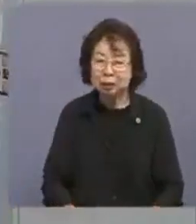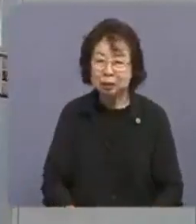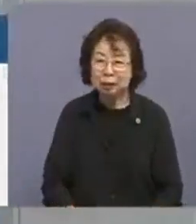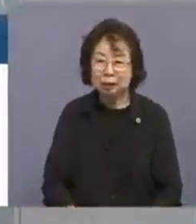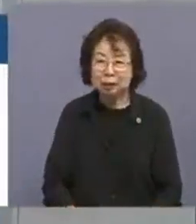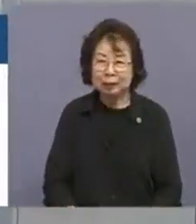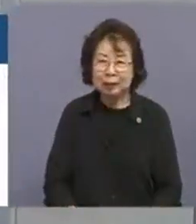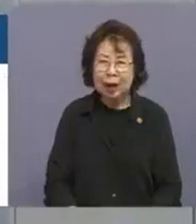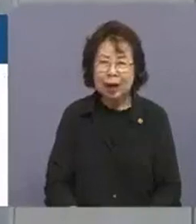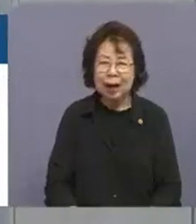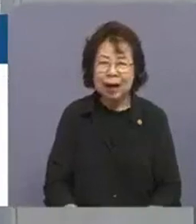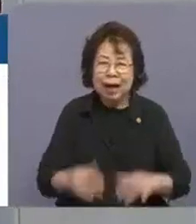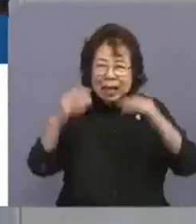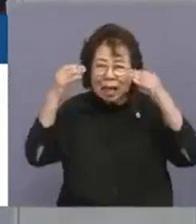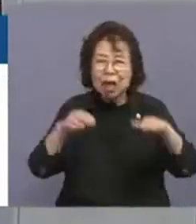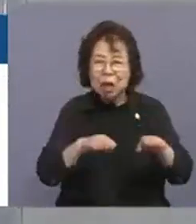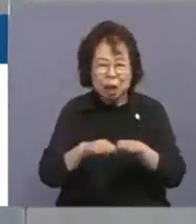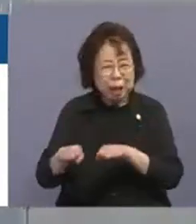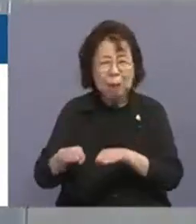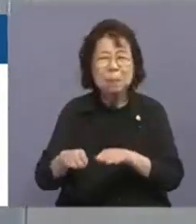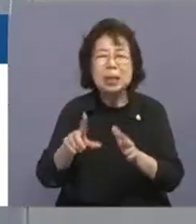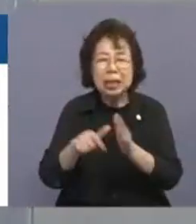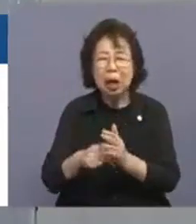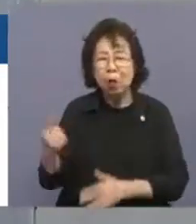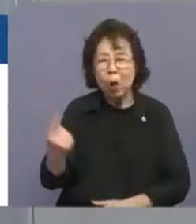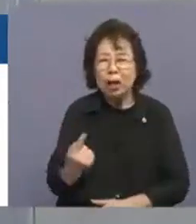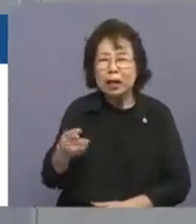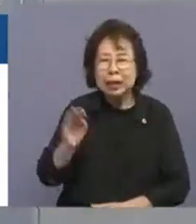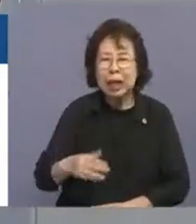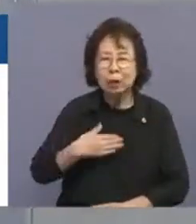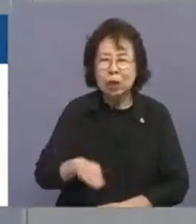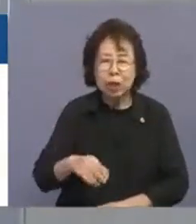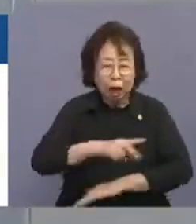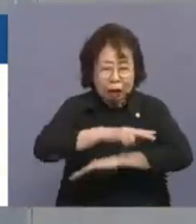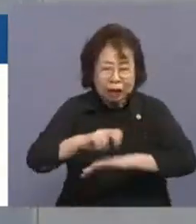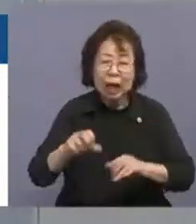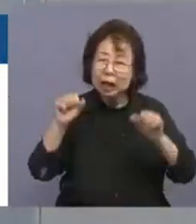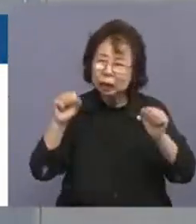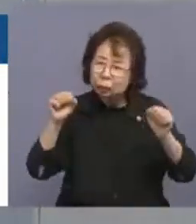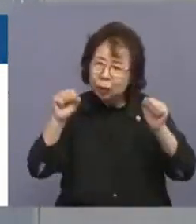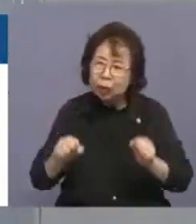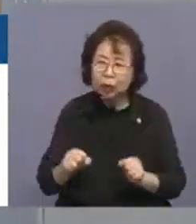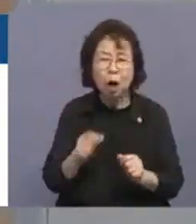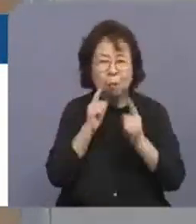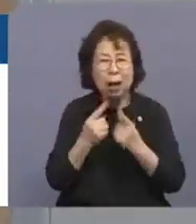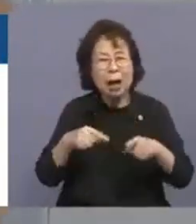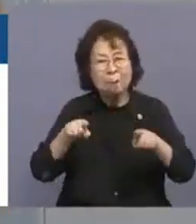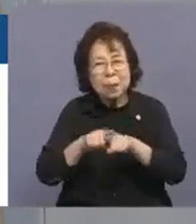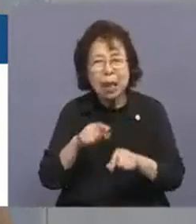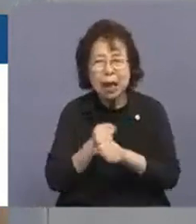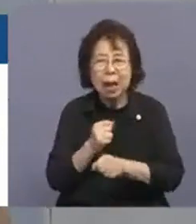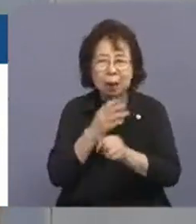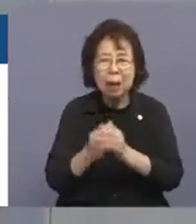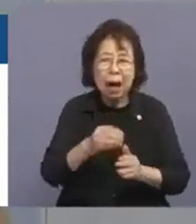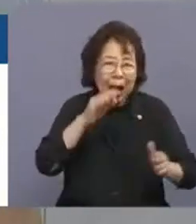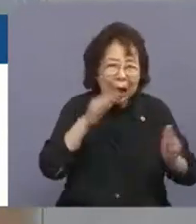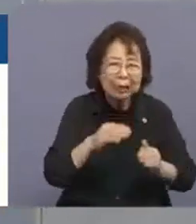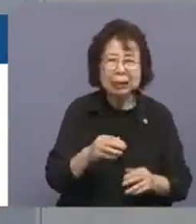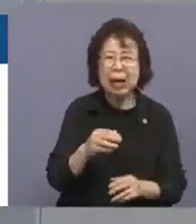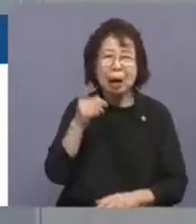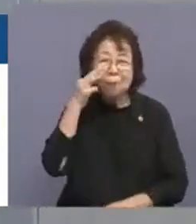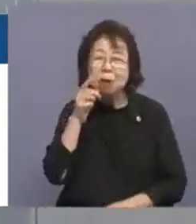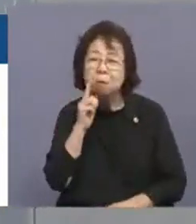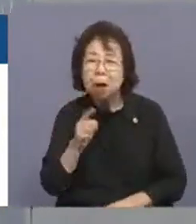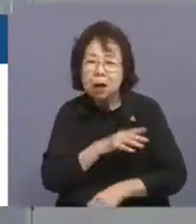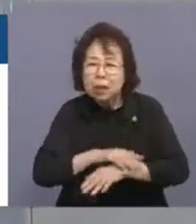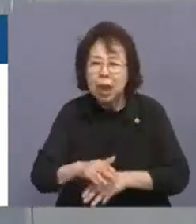a summer camp and we're also teaching them some English. So we're mixing like water sports, English and we're trying to make it fun